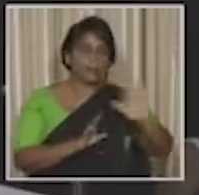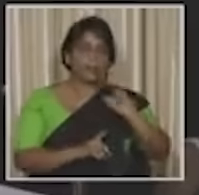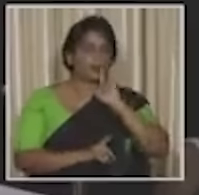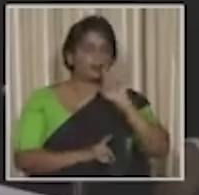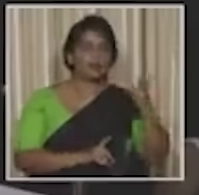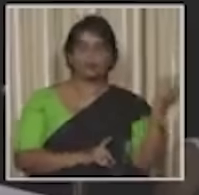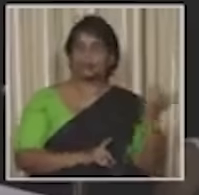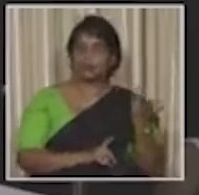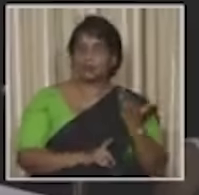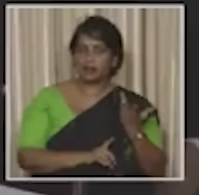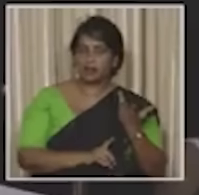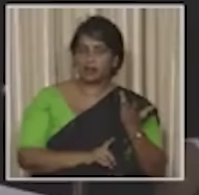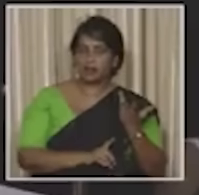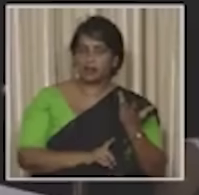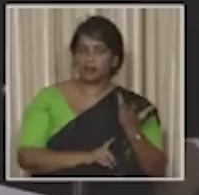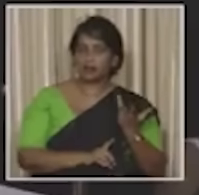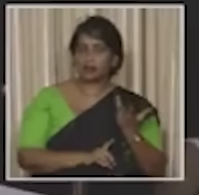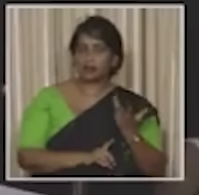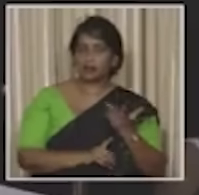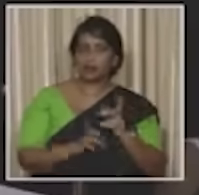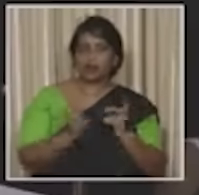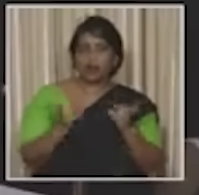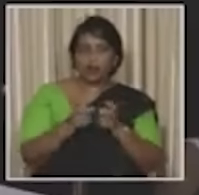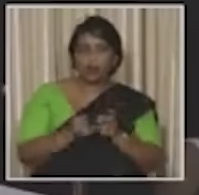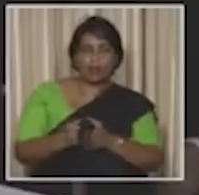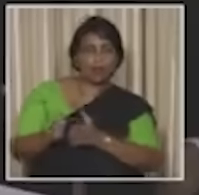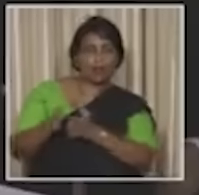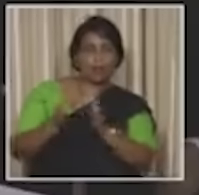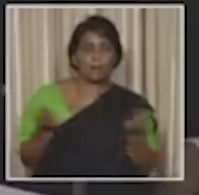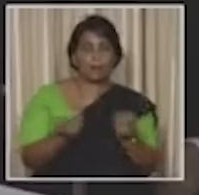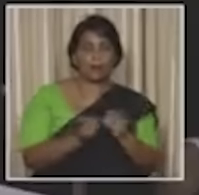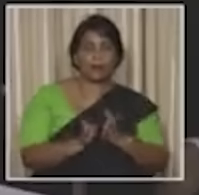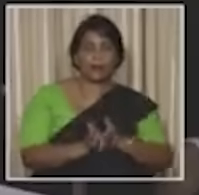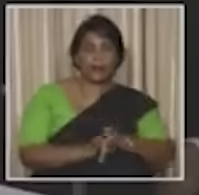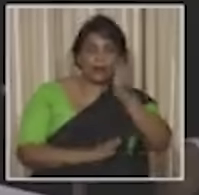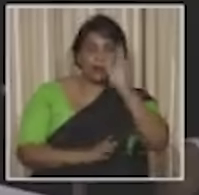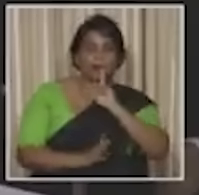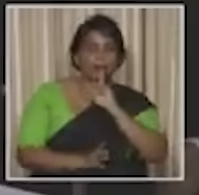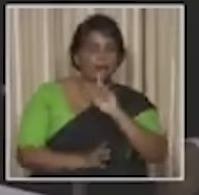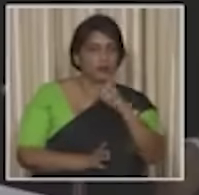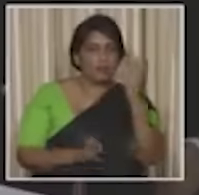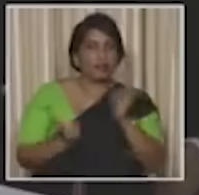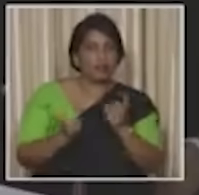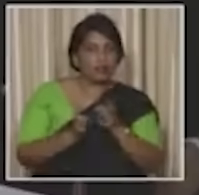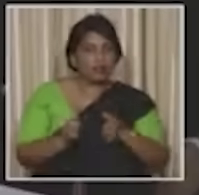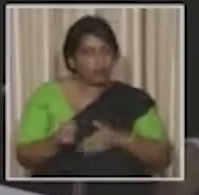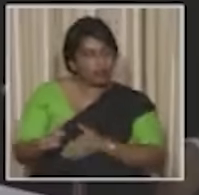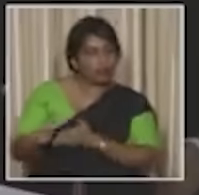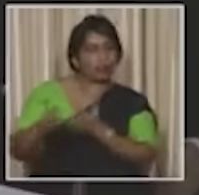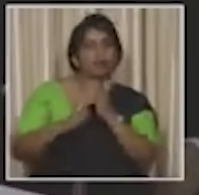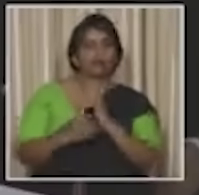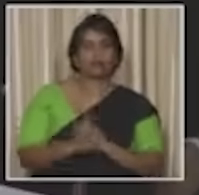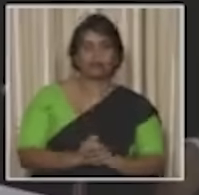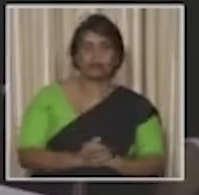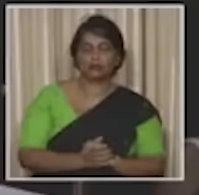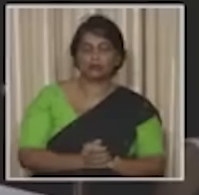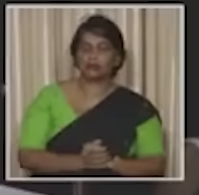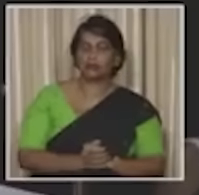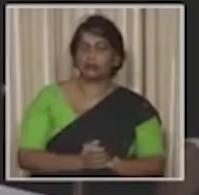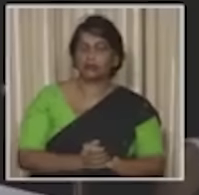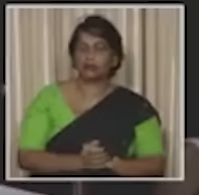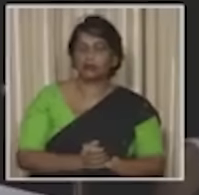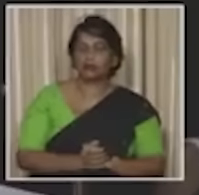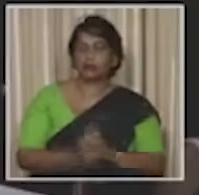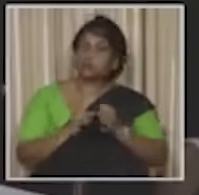kiyala. Harida? Kakkutta edeeta yana gaman petawunta kiyanna bae kelin yanna kiyala. Kakkutta edeeta yanne. Harida? Uda